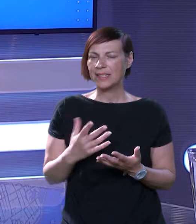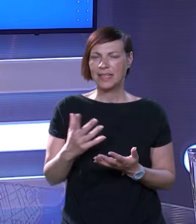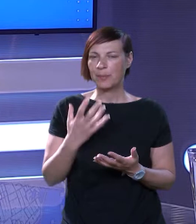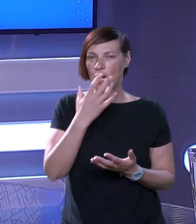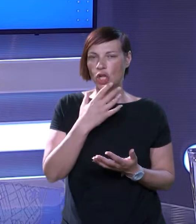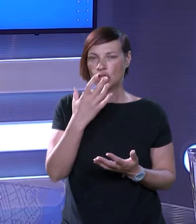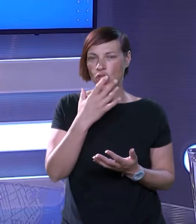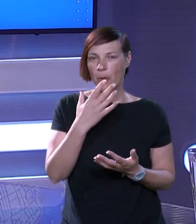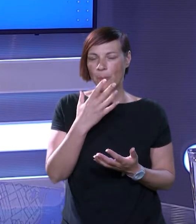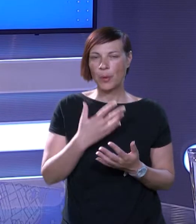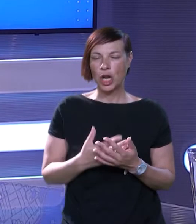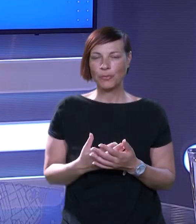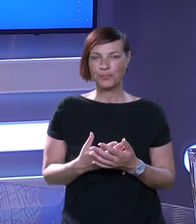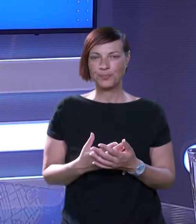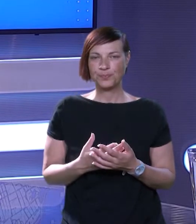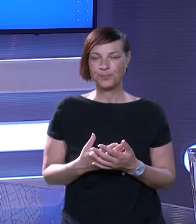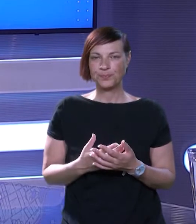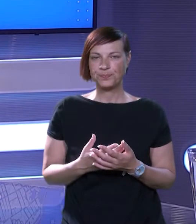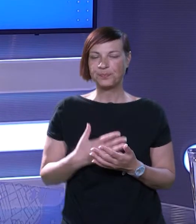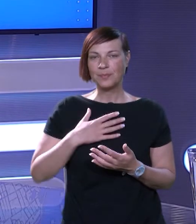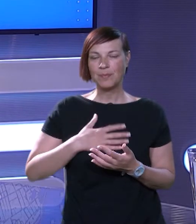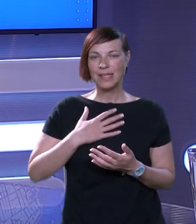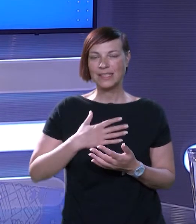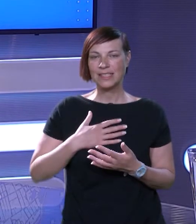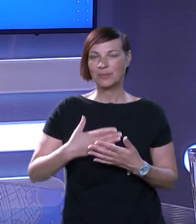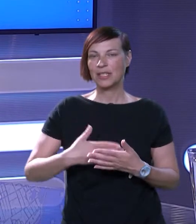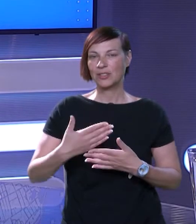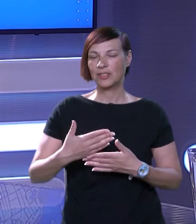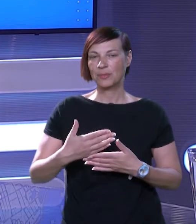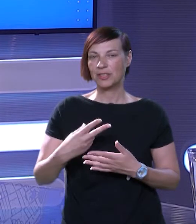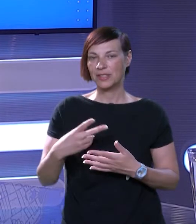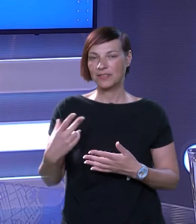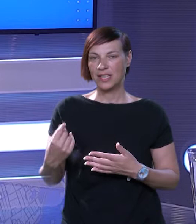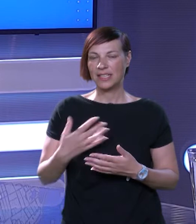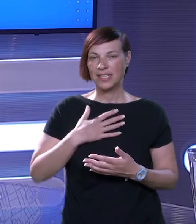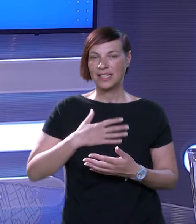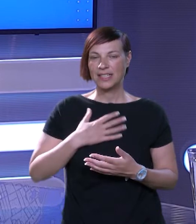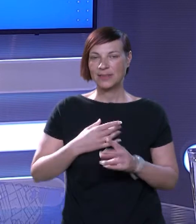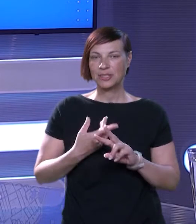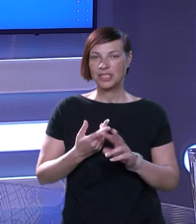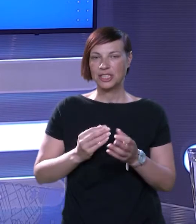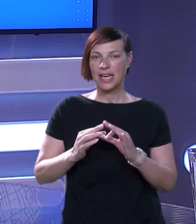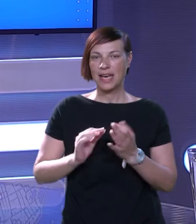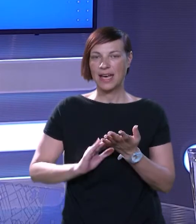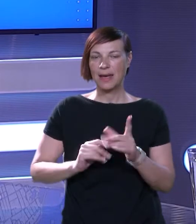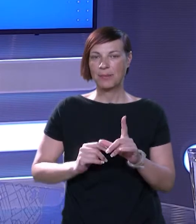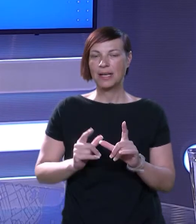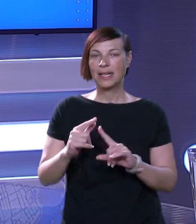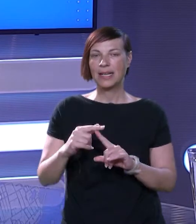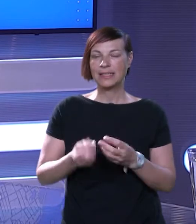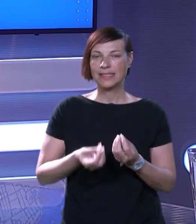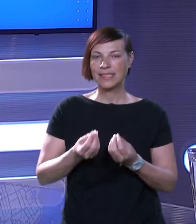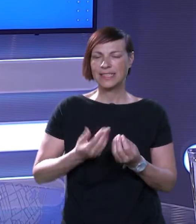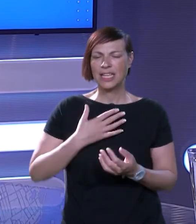jako toplo. Tako da, nadam se da će tako biti ova dva dana i nadam se da će Hamlet i dalje igrati jer je